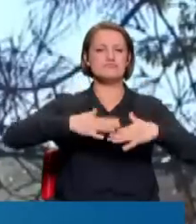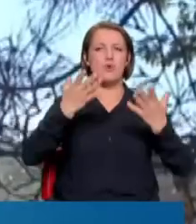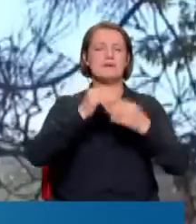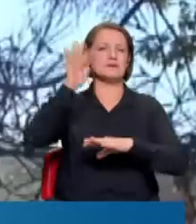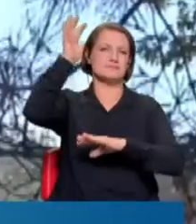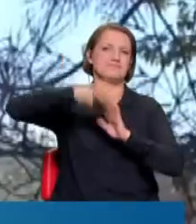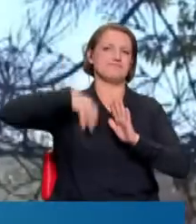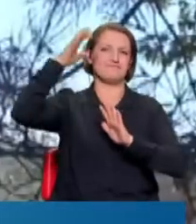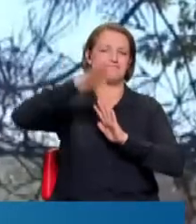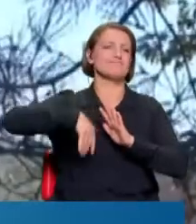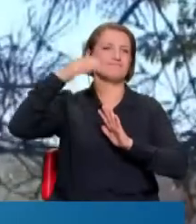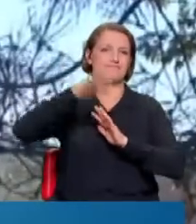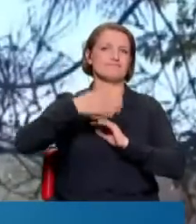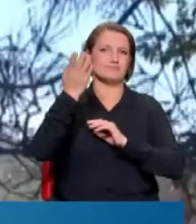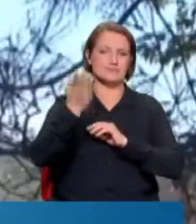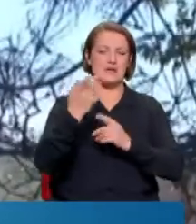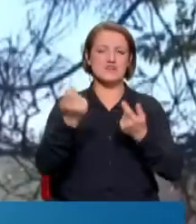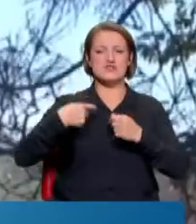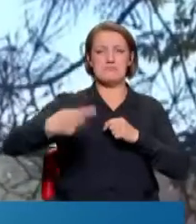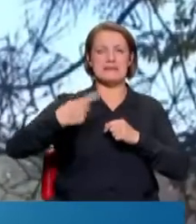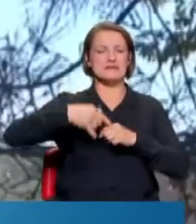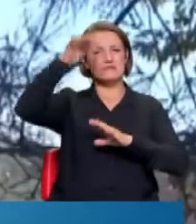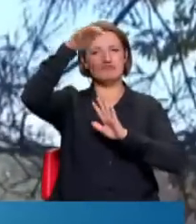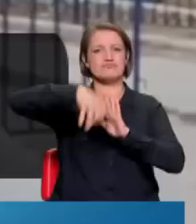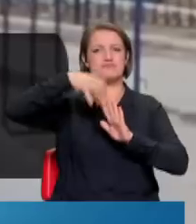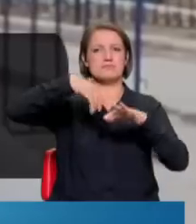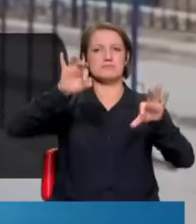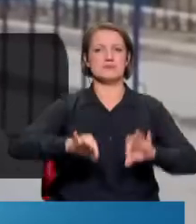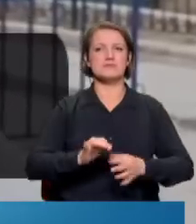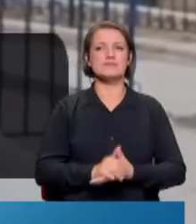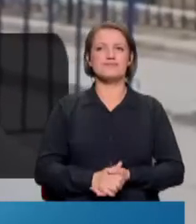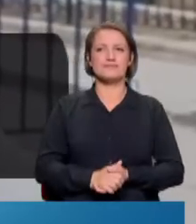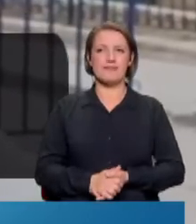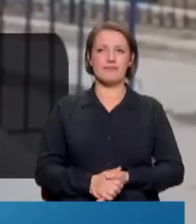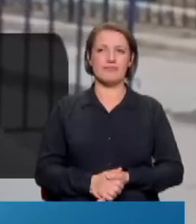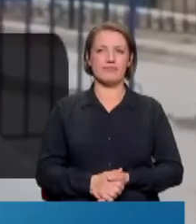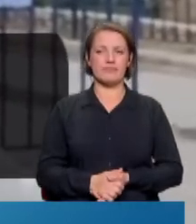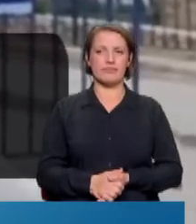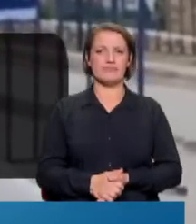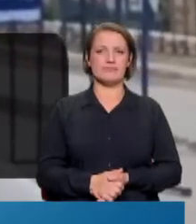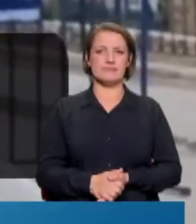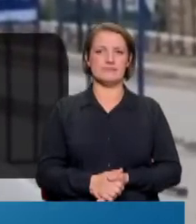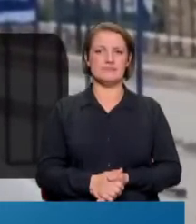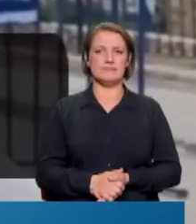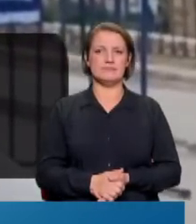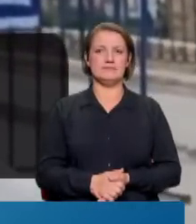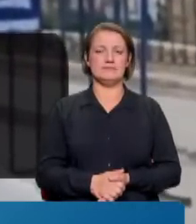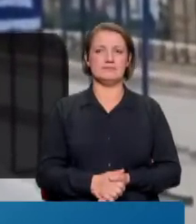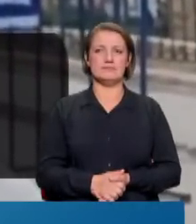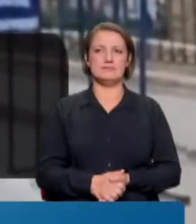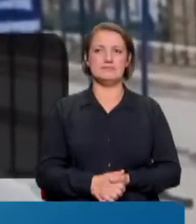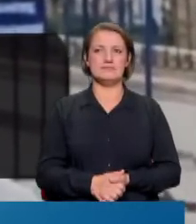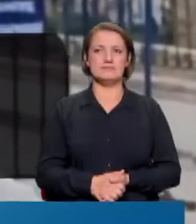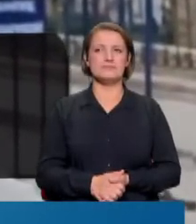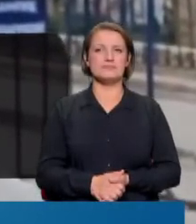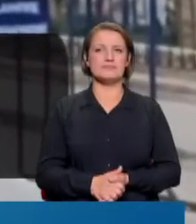devreye girdi Beyaz Saray Apartmanı iş makinesiyle yıkılmaya başlandı insanlar zararı görmesin tek temennimiz bu dünya malıdır Gelip